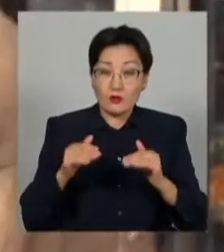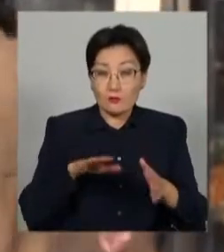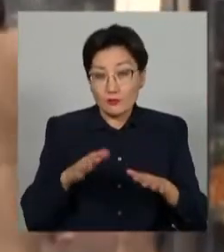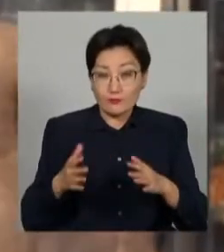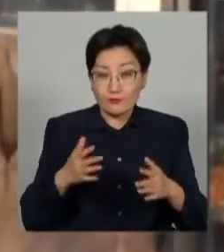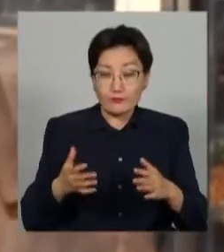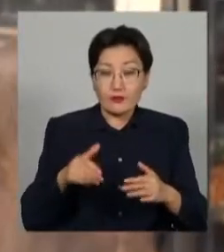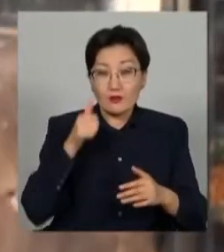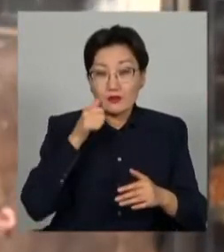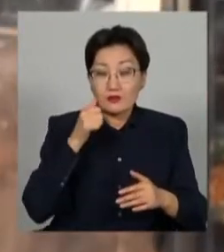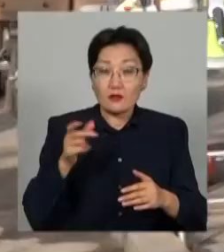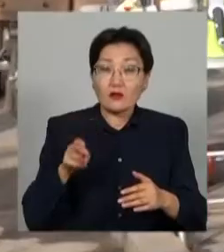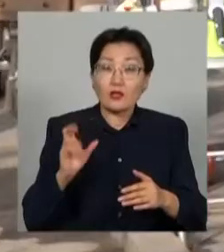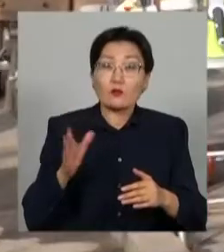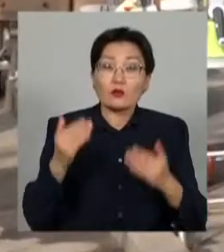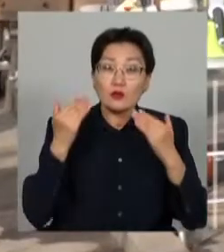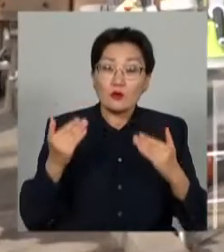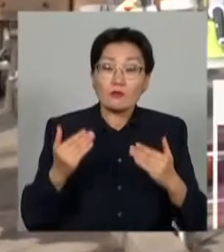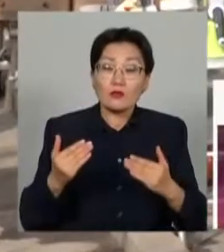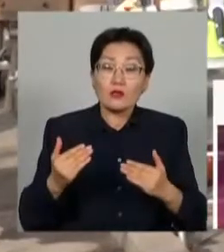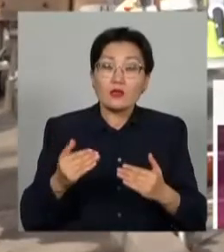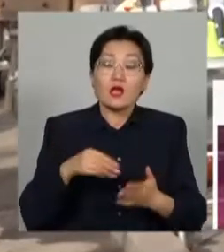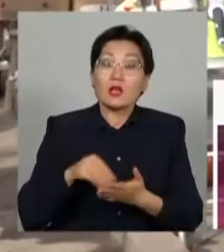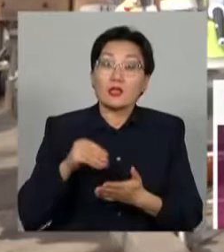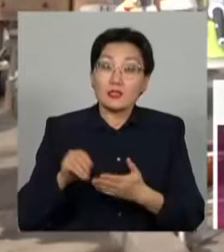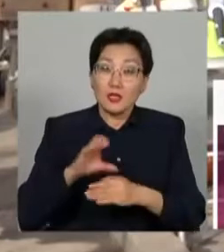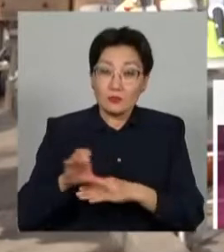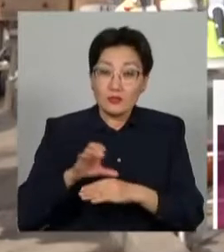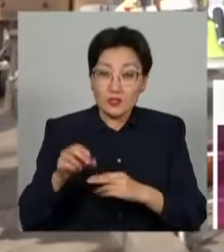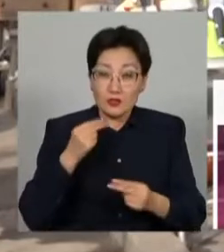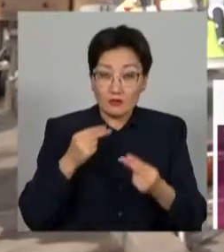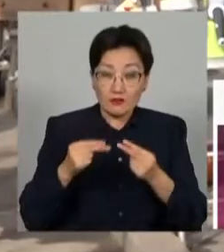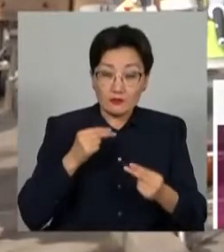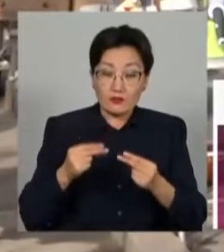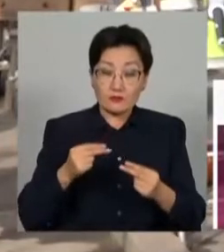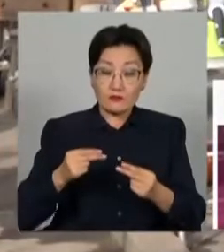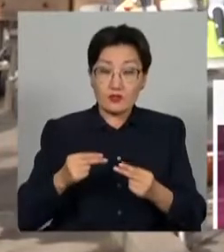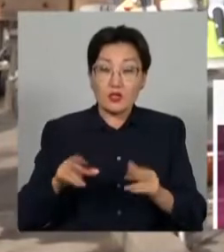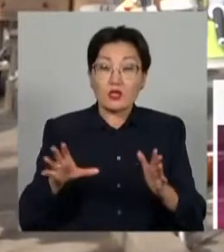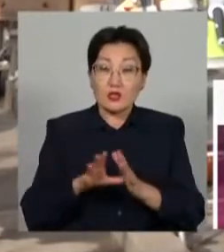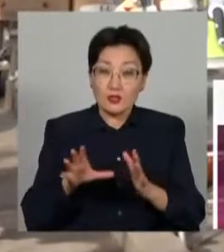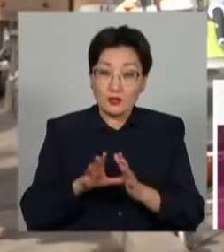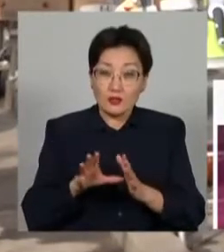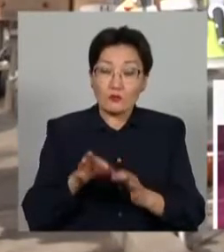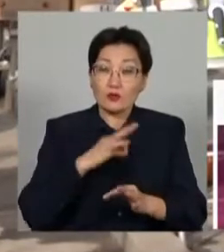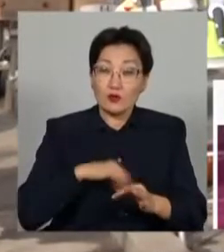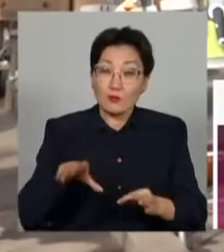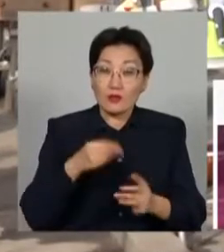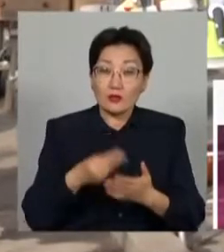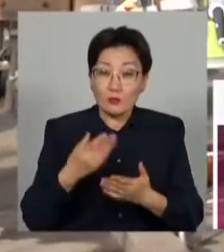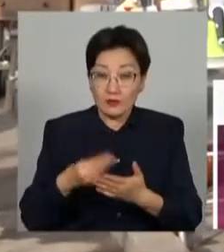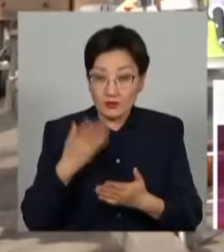тұр. Ертең қалай болатын белгісіз. Алатын товарымыз, тамағымыз, энергоресурстарымыз бәрі